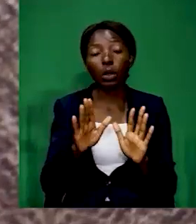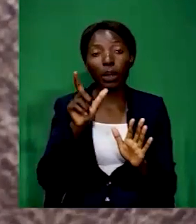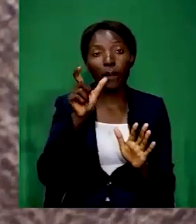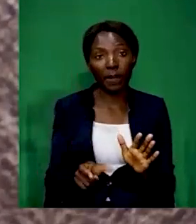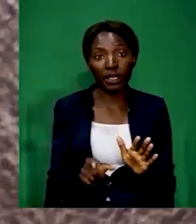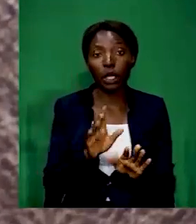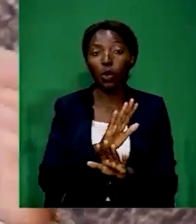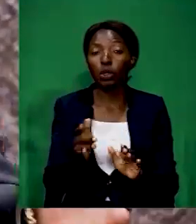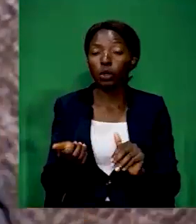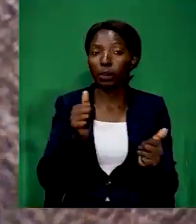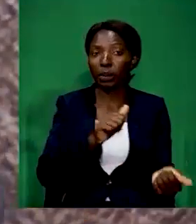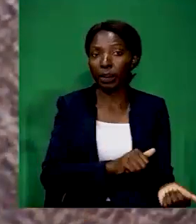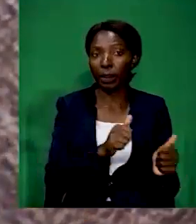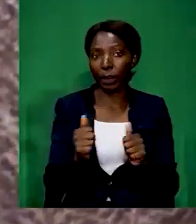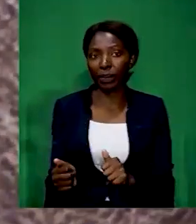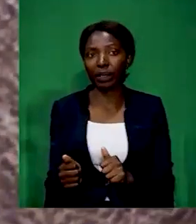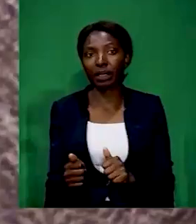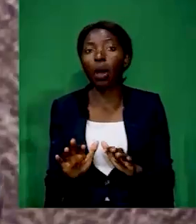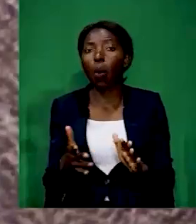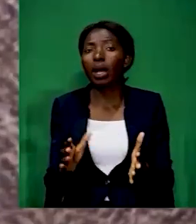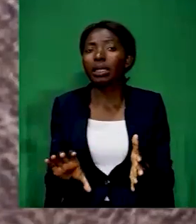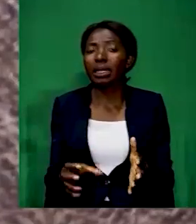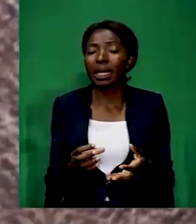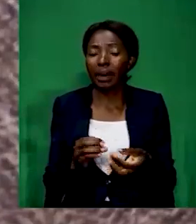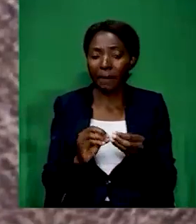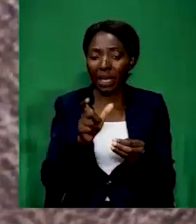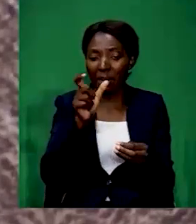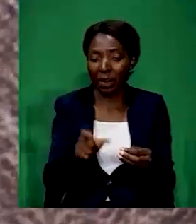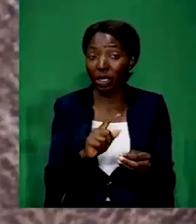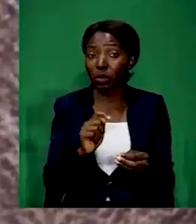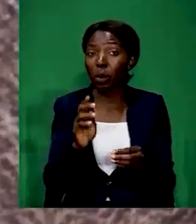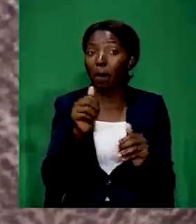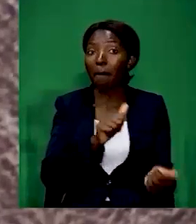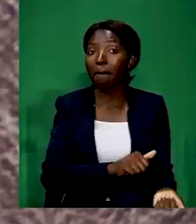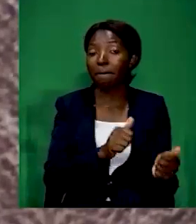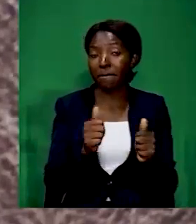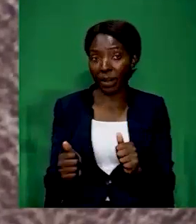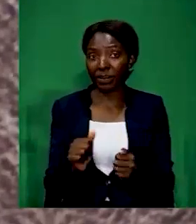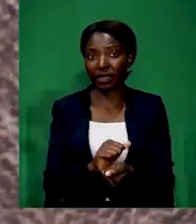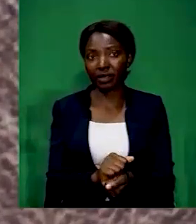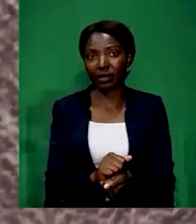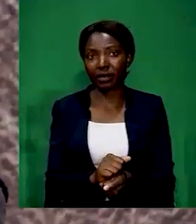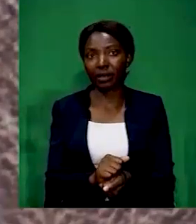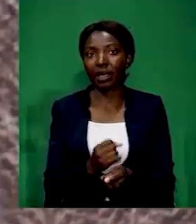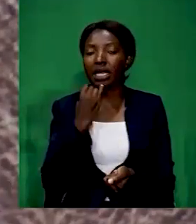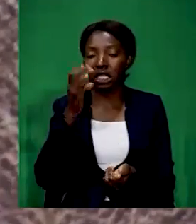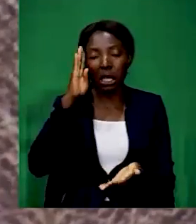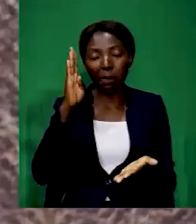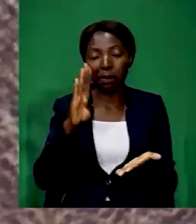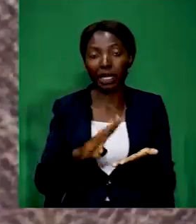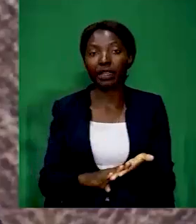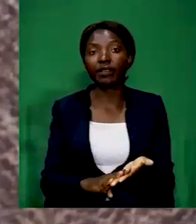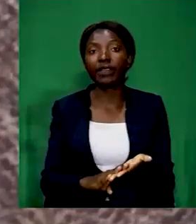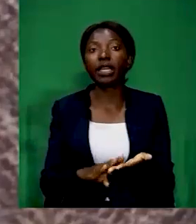kuti asabhabhatidzwe kana kuti chinogona kumupasisa kuti abhabhatidzwe funda